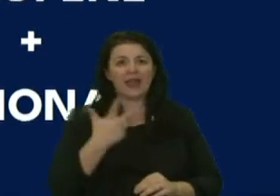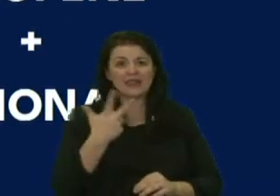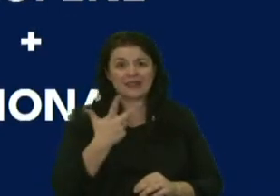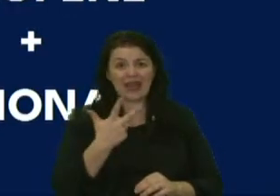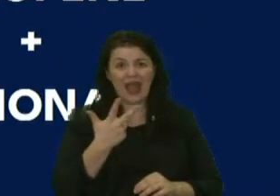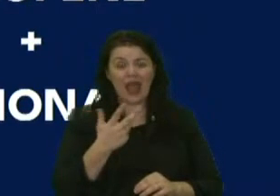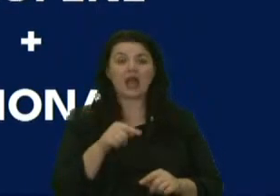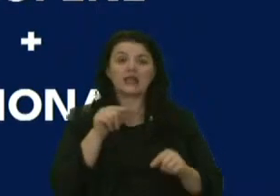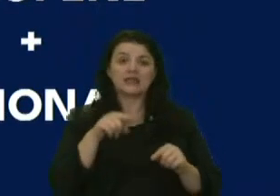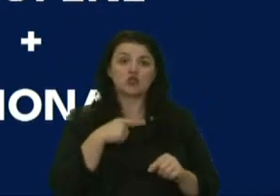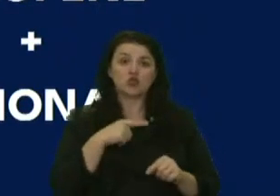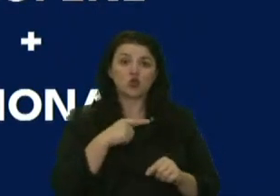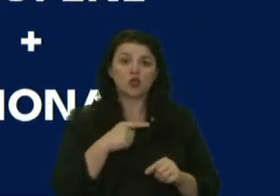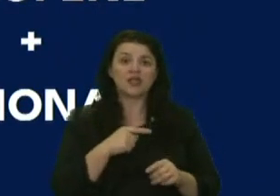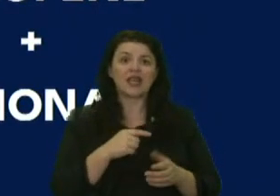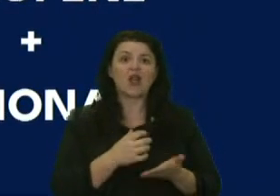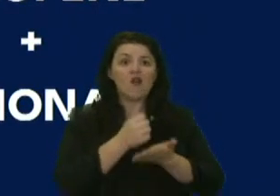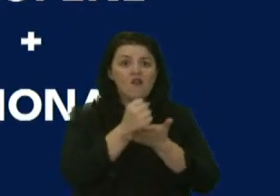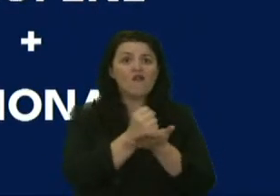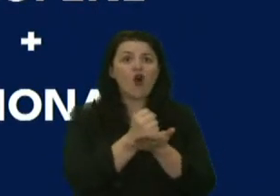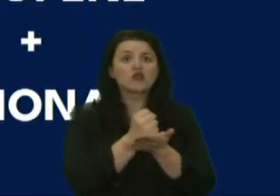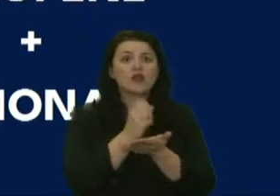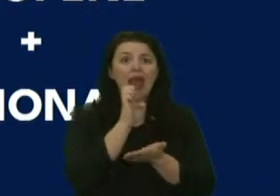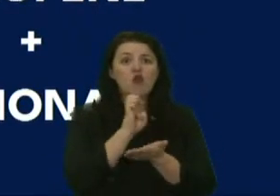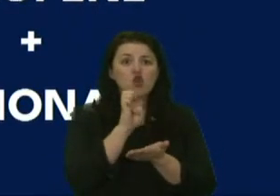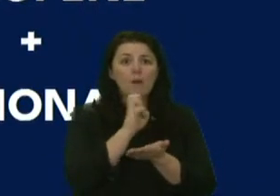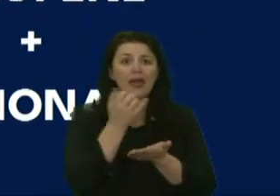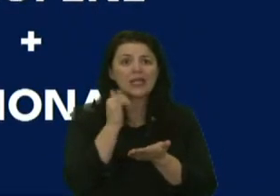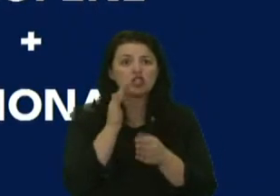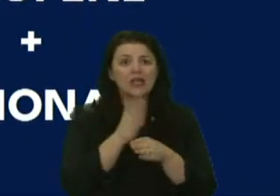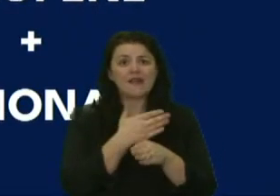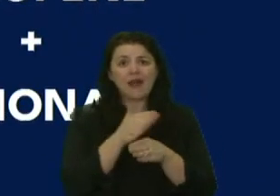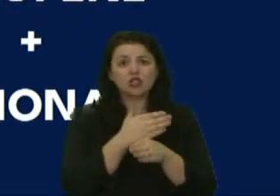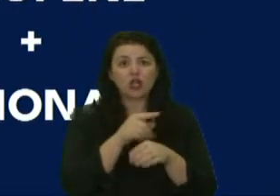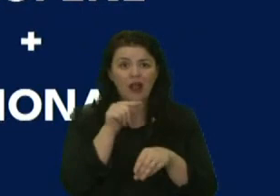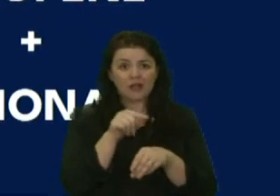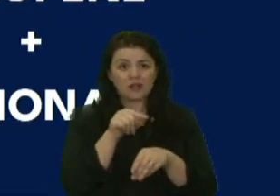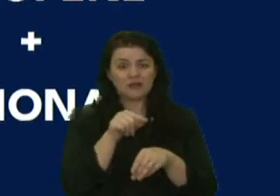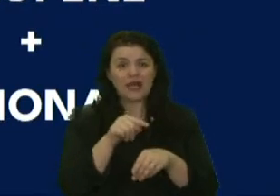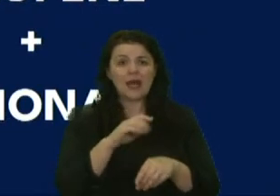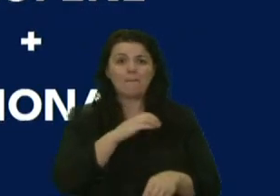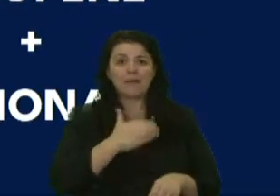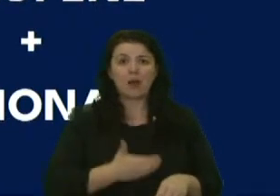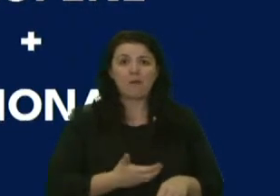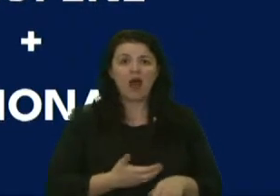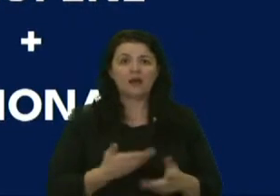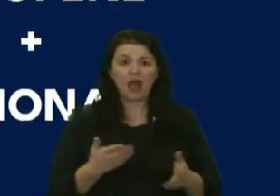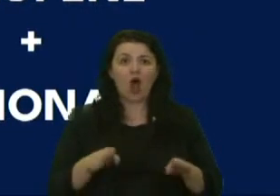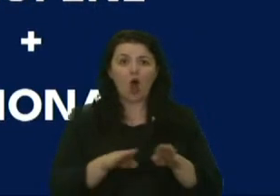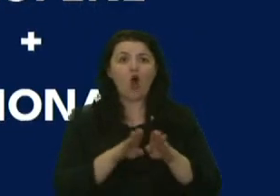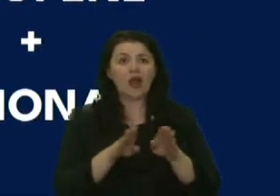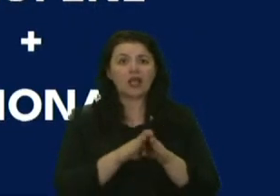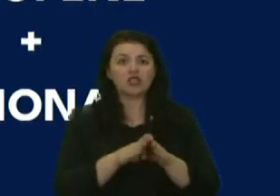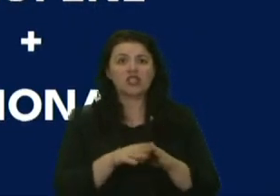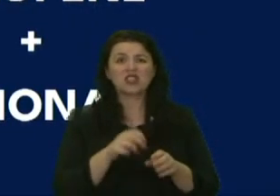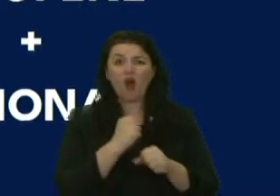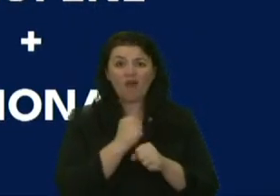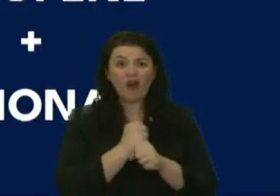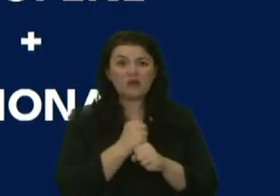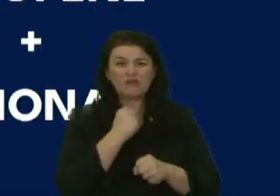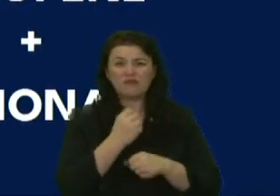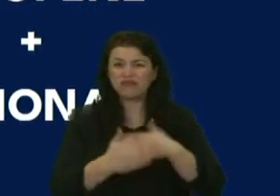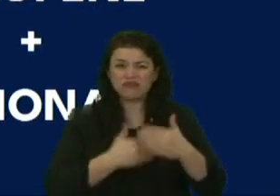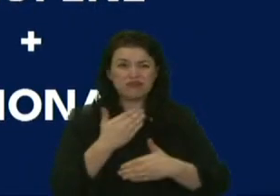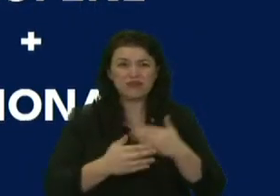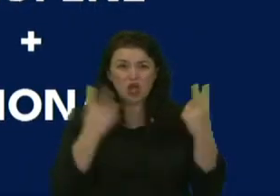vine din fondurile europene și Naționale care arată în oată că în această primărie colegii și au făcut datoria Și că